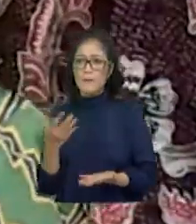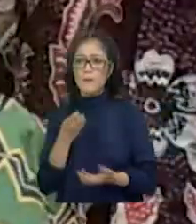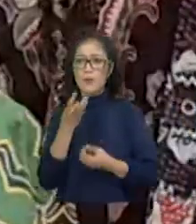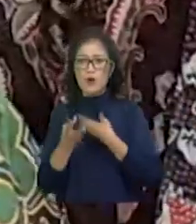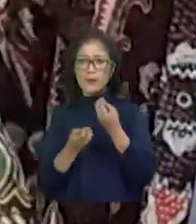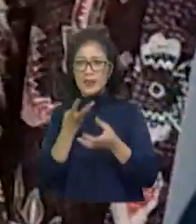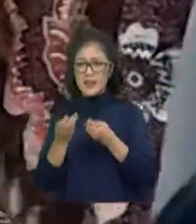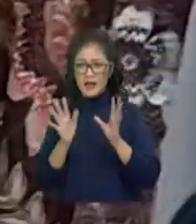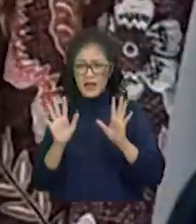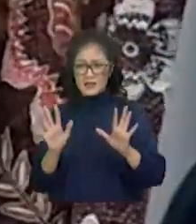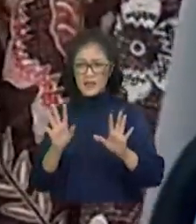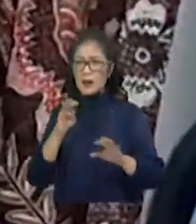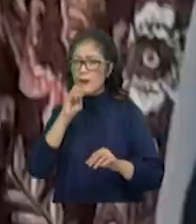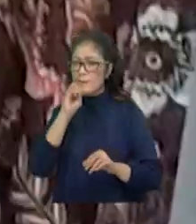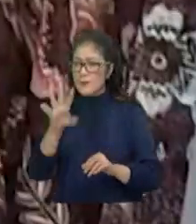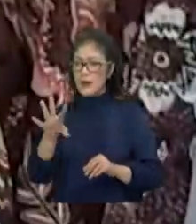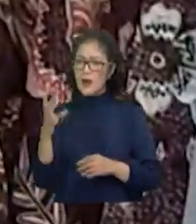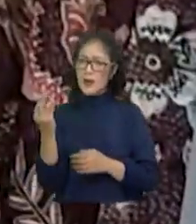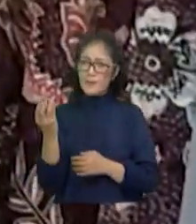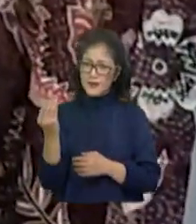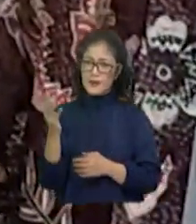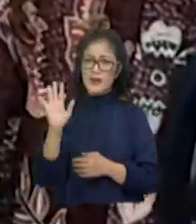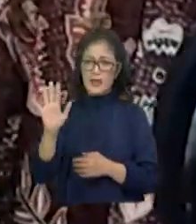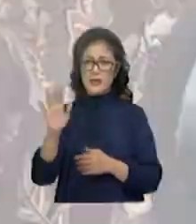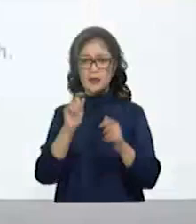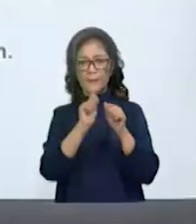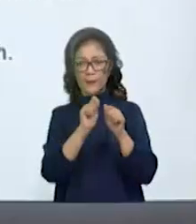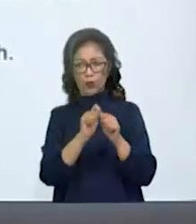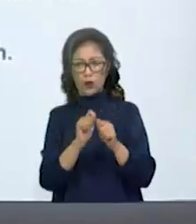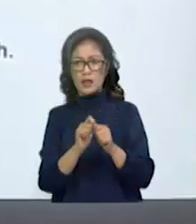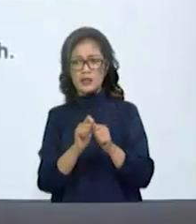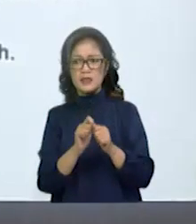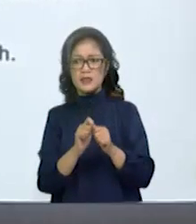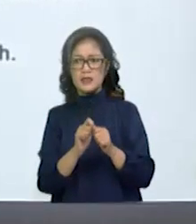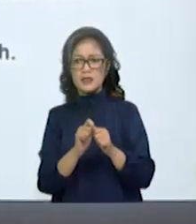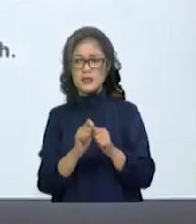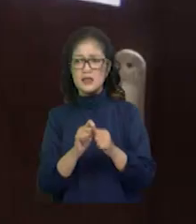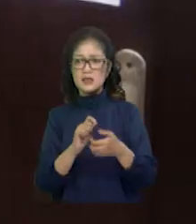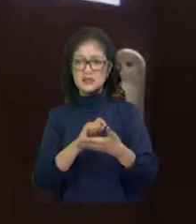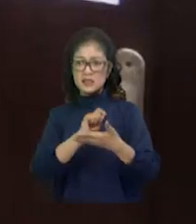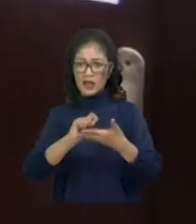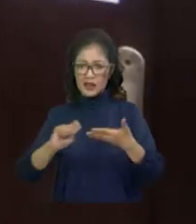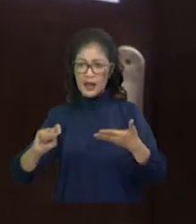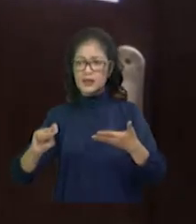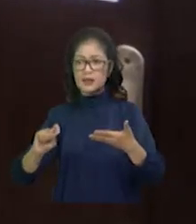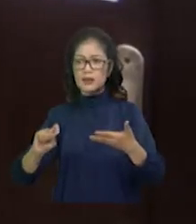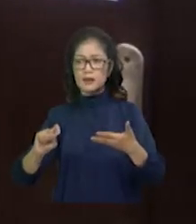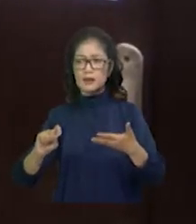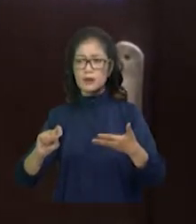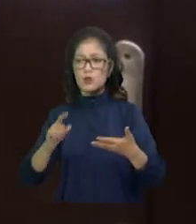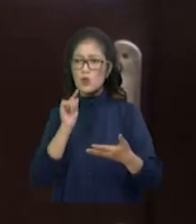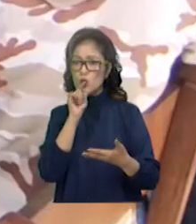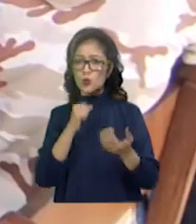kita sampaikan pada saat kita membuat nota pembelaan. Ketua Komnas Perlindungan Anak Aris Merdeka Sirait menyambut